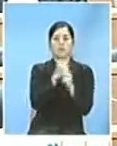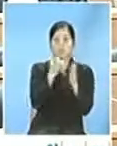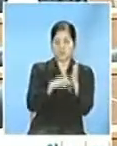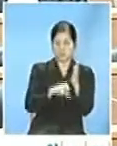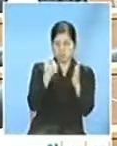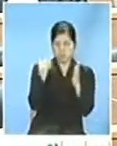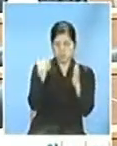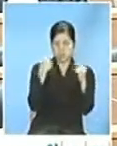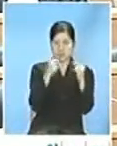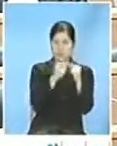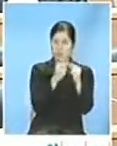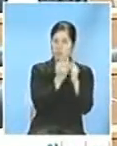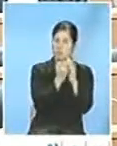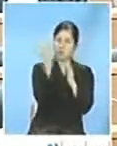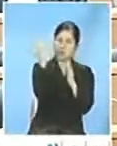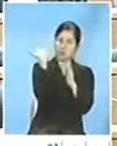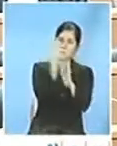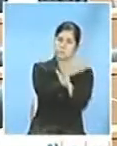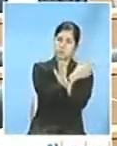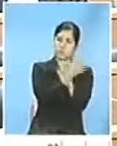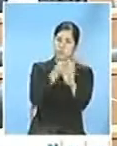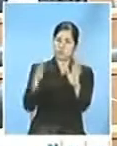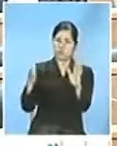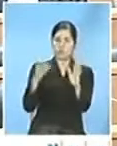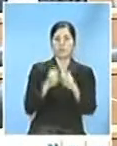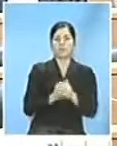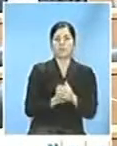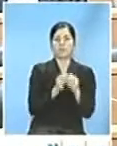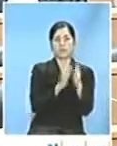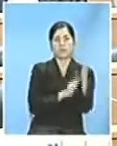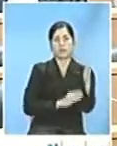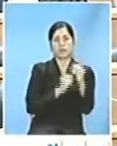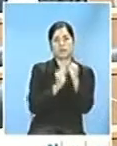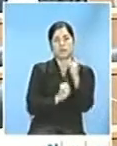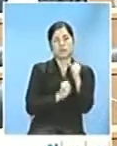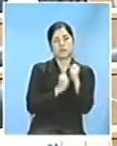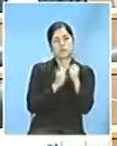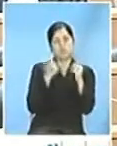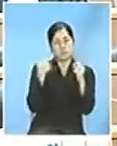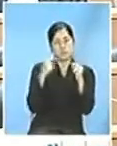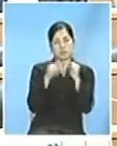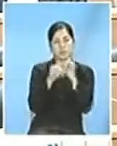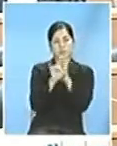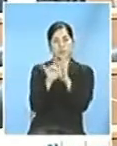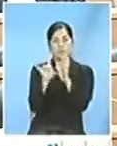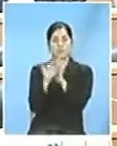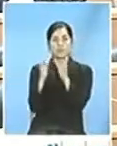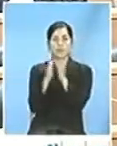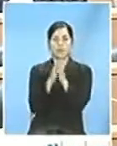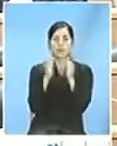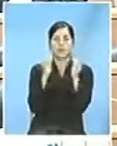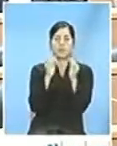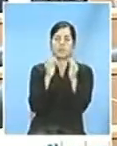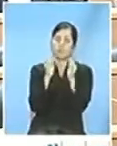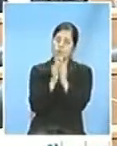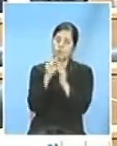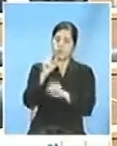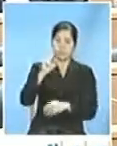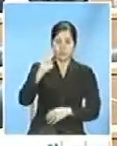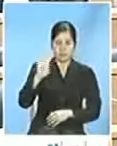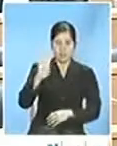ลอดในระยะประวัติศาสตร์ของประเทศไทยถึง24ครั้งอย่างที่ผมได้กราบเรียนท่านประธาน